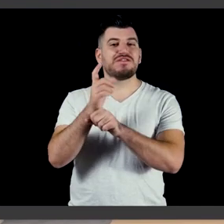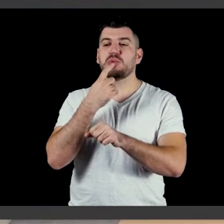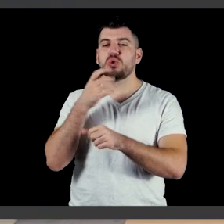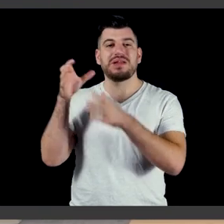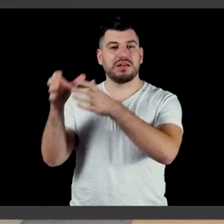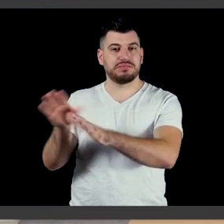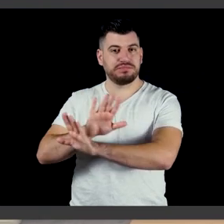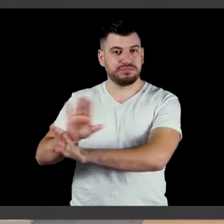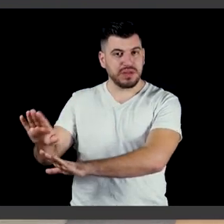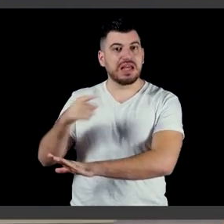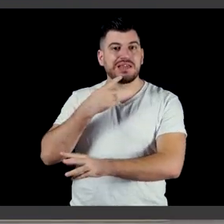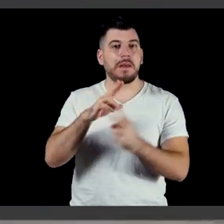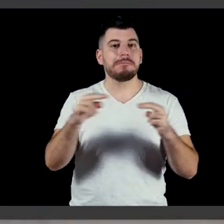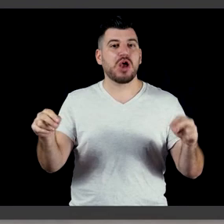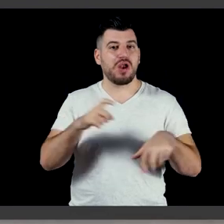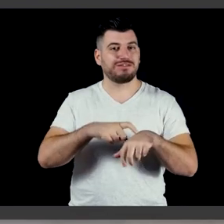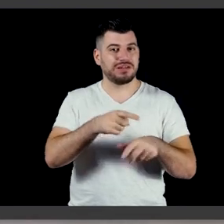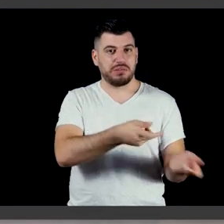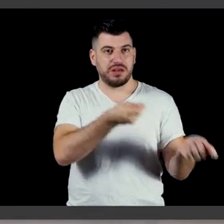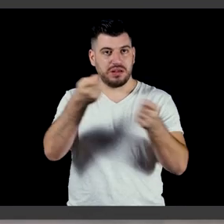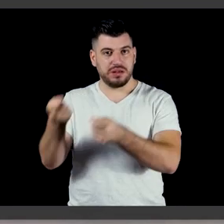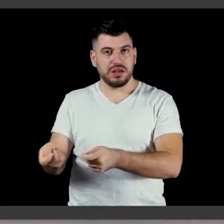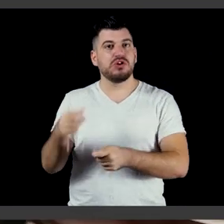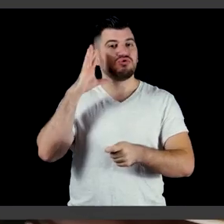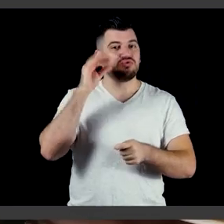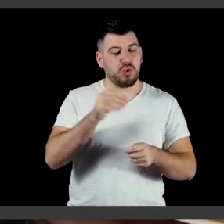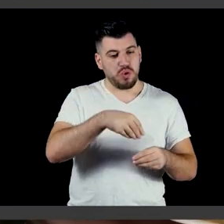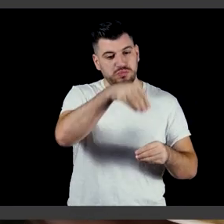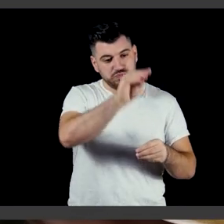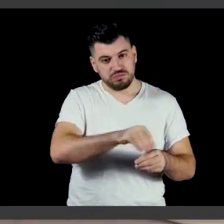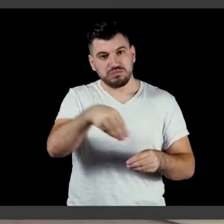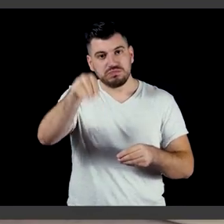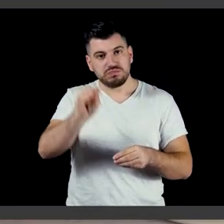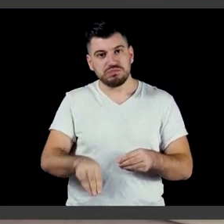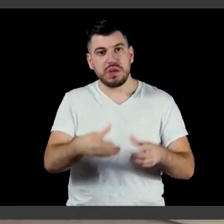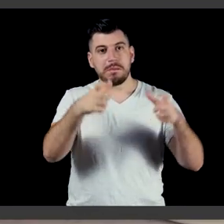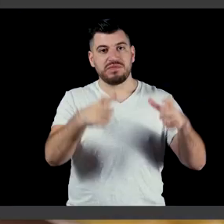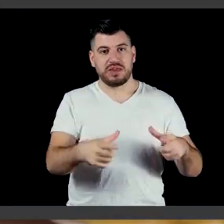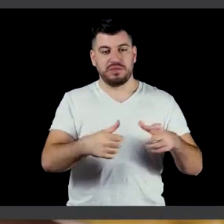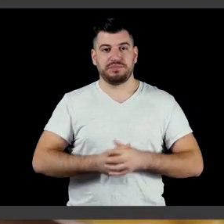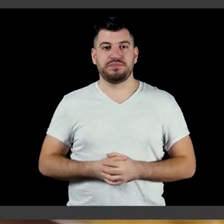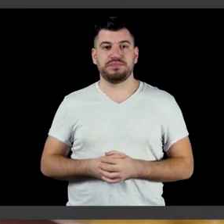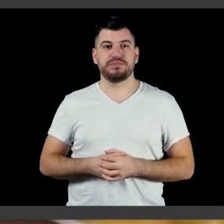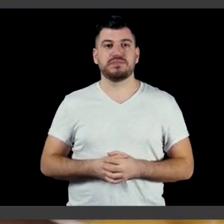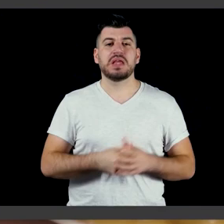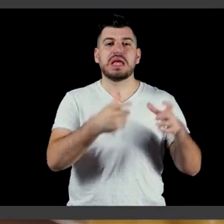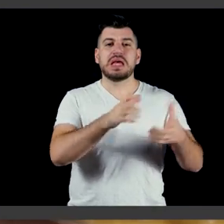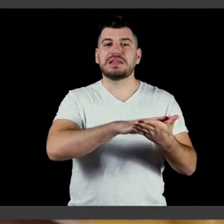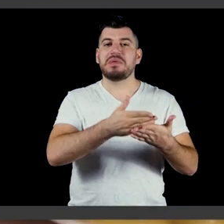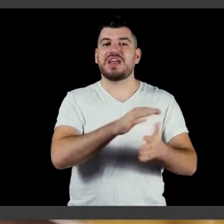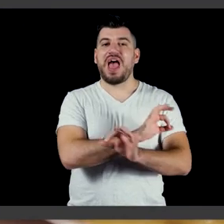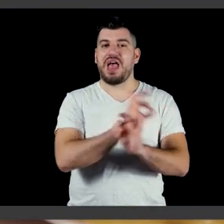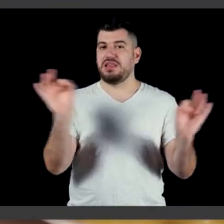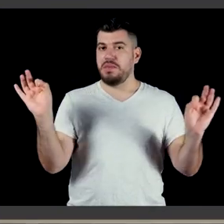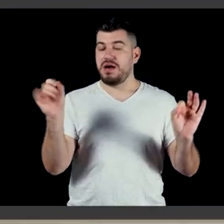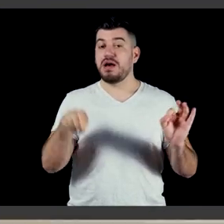Αφήνουμε την ντομάτα μας στην άκρη και παίρνουμε το μπέικον να το βάλουμε πάνω από το μπιφτέκι μας. Και τα μπιφτέκια μου είναι